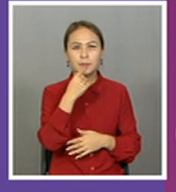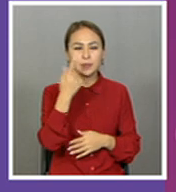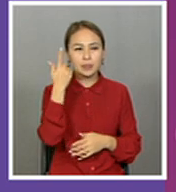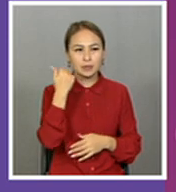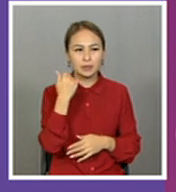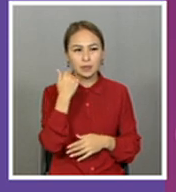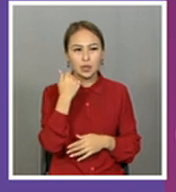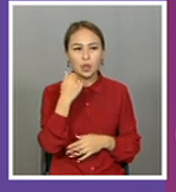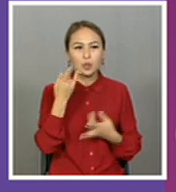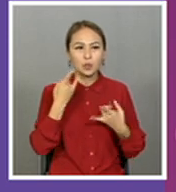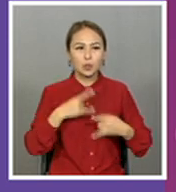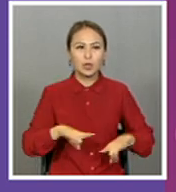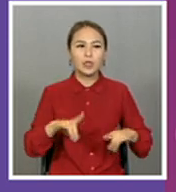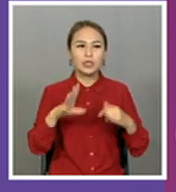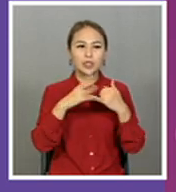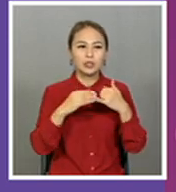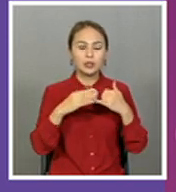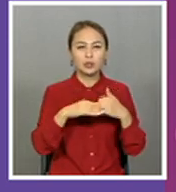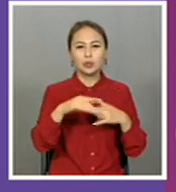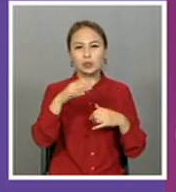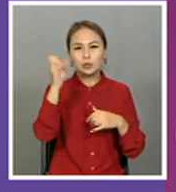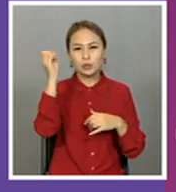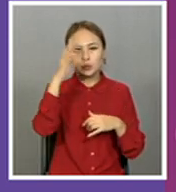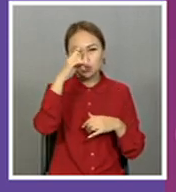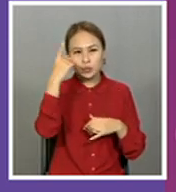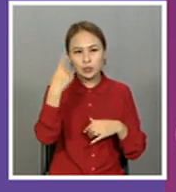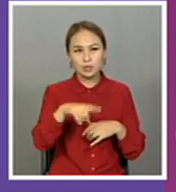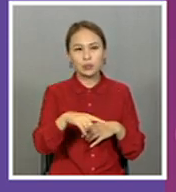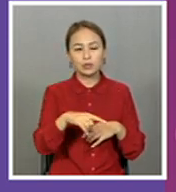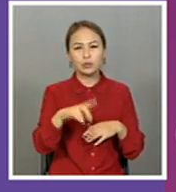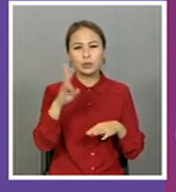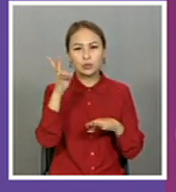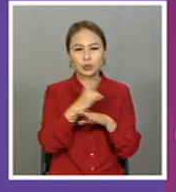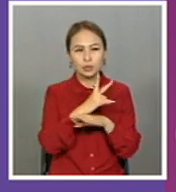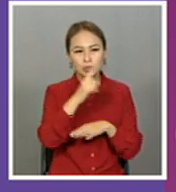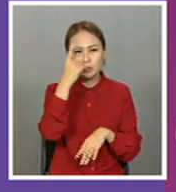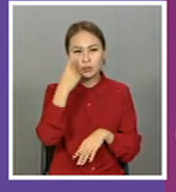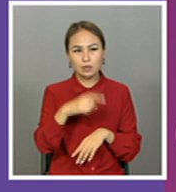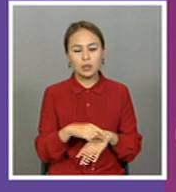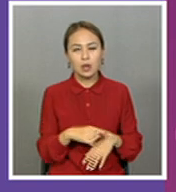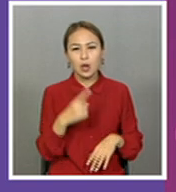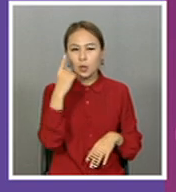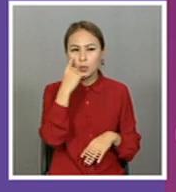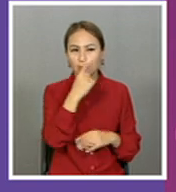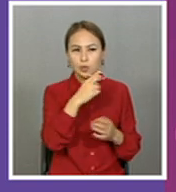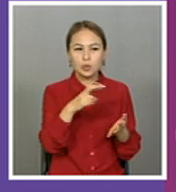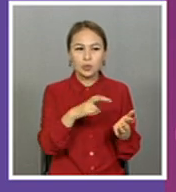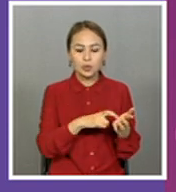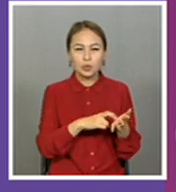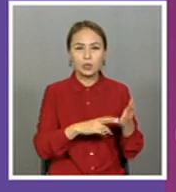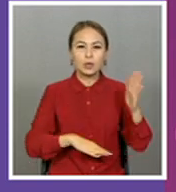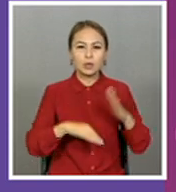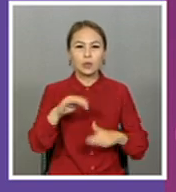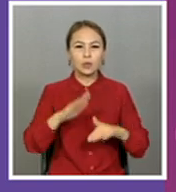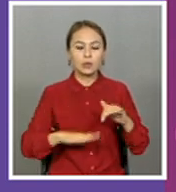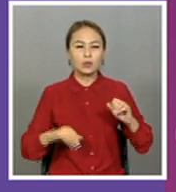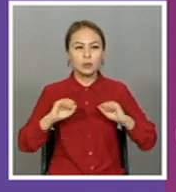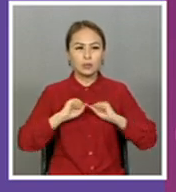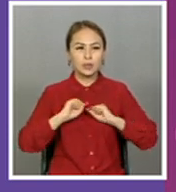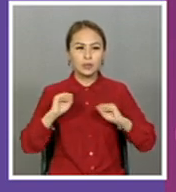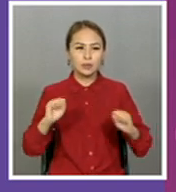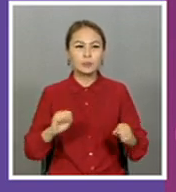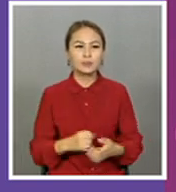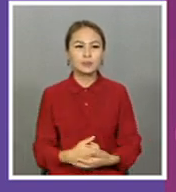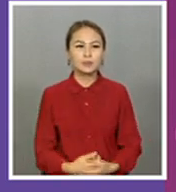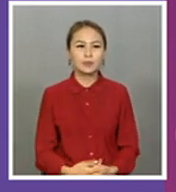білер. Туған жердің күні де ыстық, түні де ыстық. Көз қорқақ,